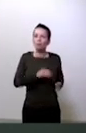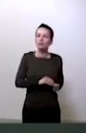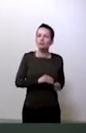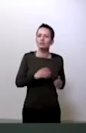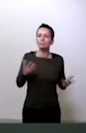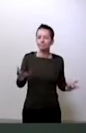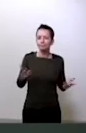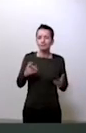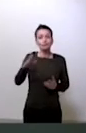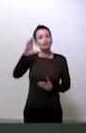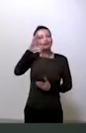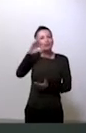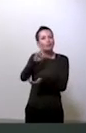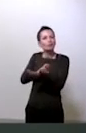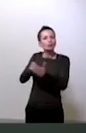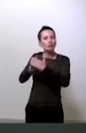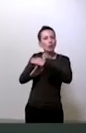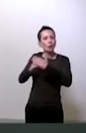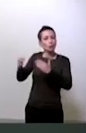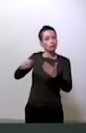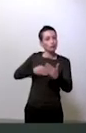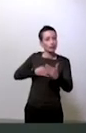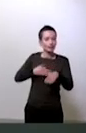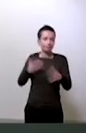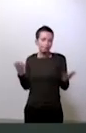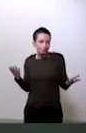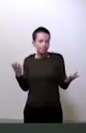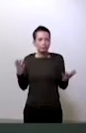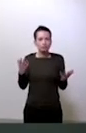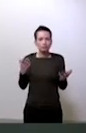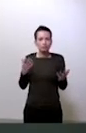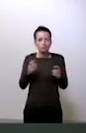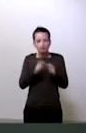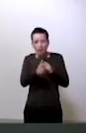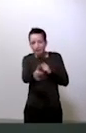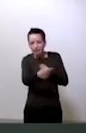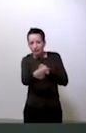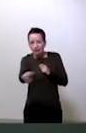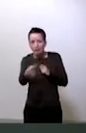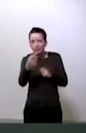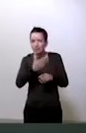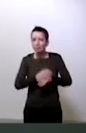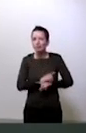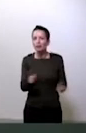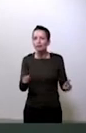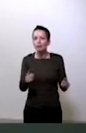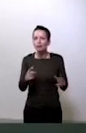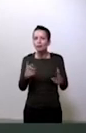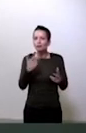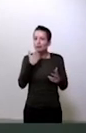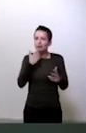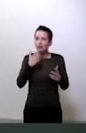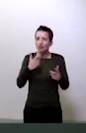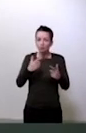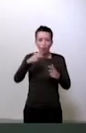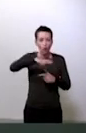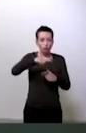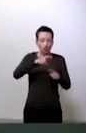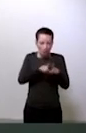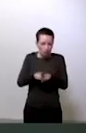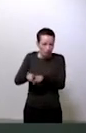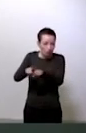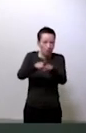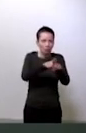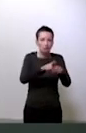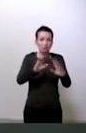Ainsi, dit la Chambre régionale des comptes, ne peuvent être prévues les éventuelles incidences négatives. Standardisation potentielle des logements, risque de mise en